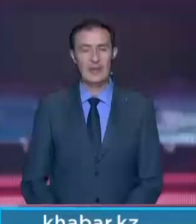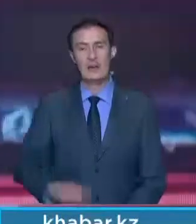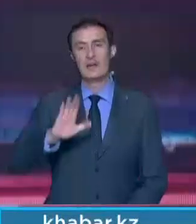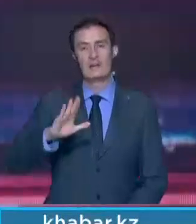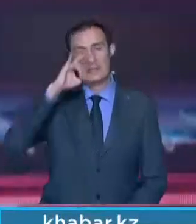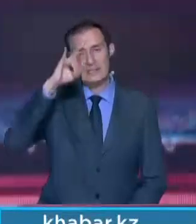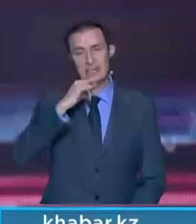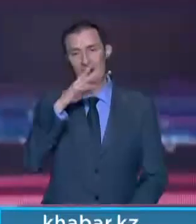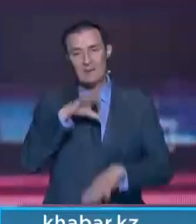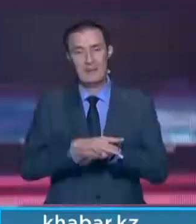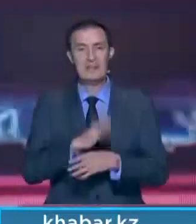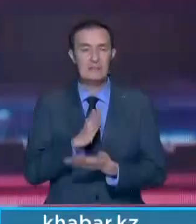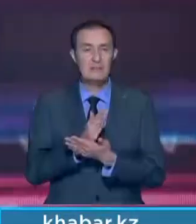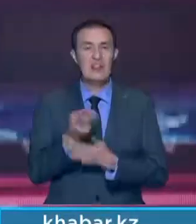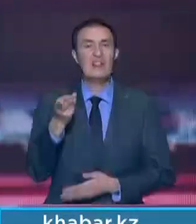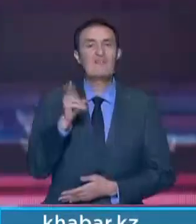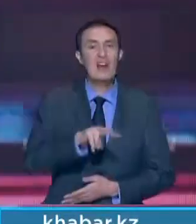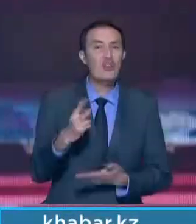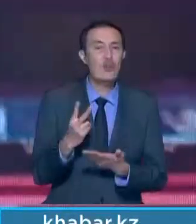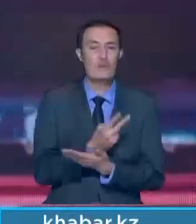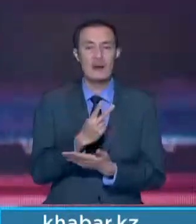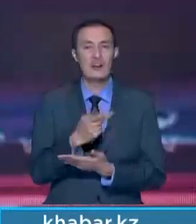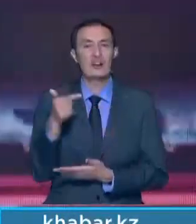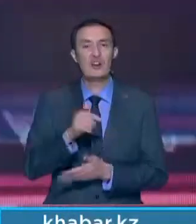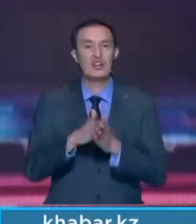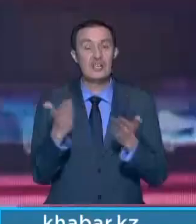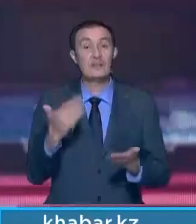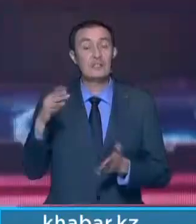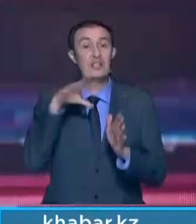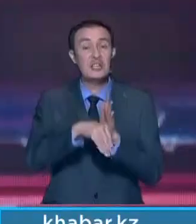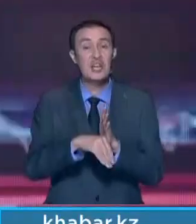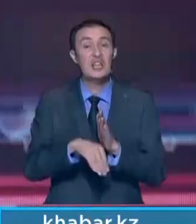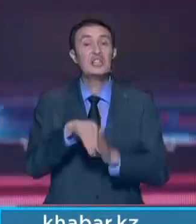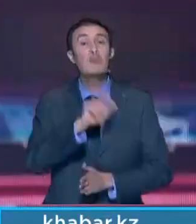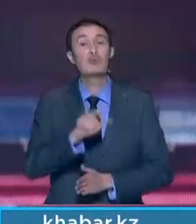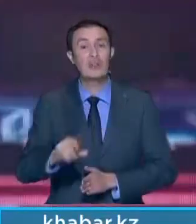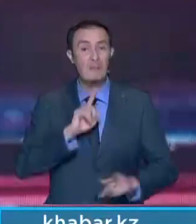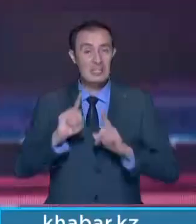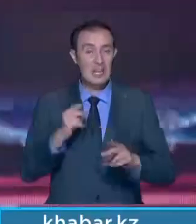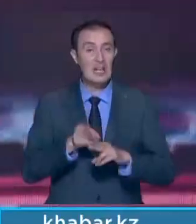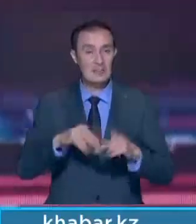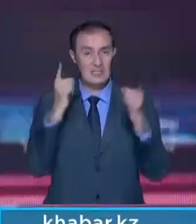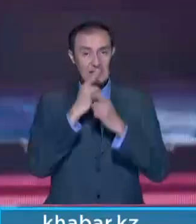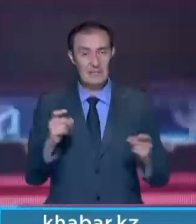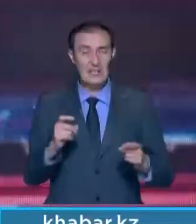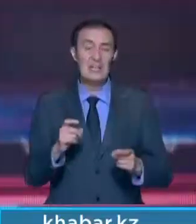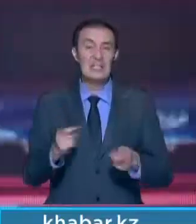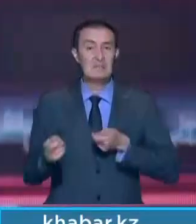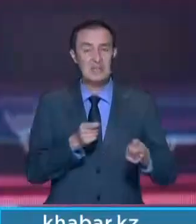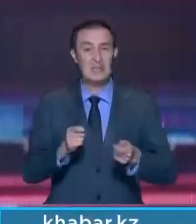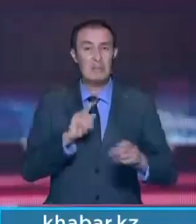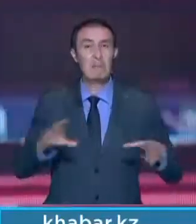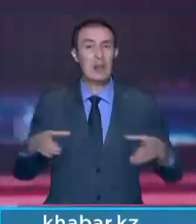в Казахстане выявили факты двойного гражданства среди депутатов маслихатов об этом сегодня в сенате заявил спикер палаты